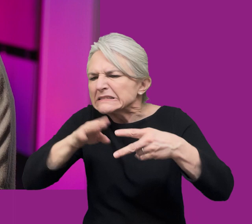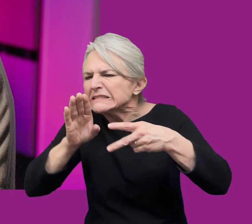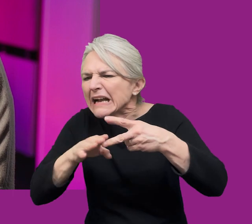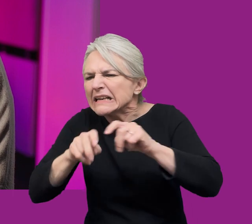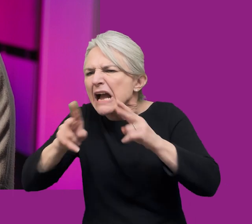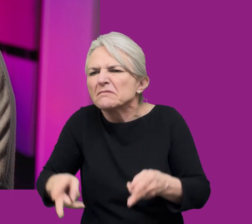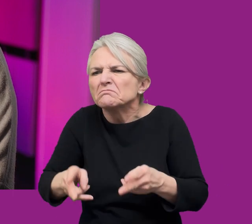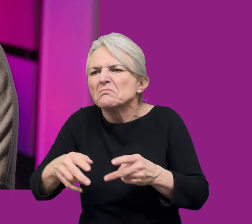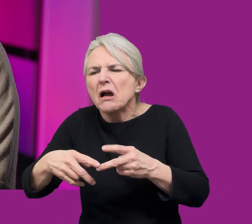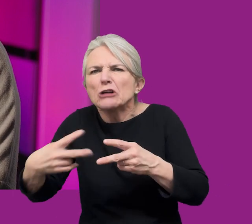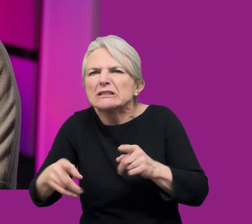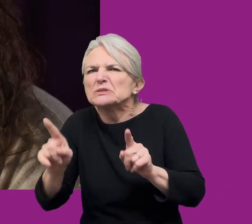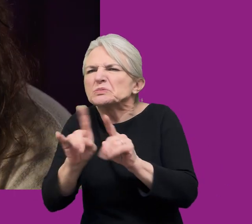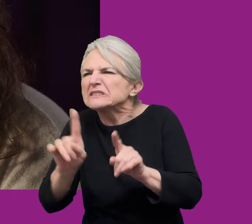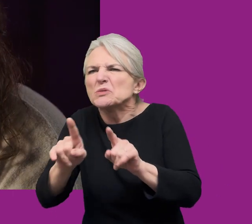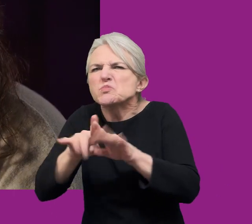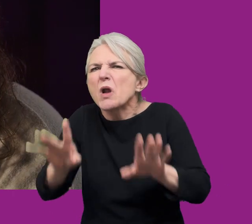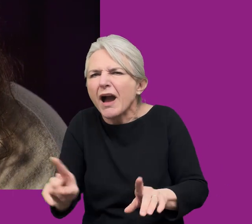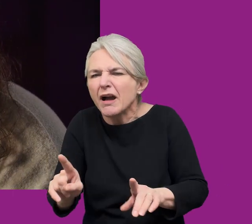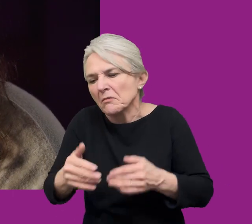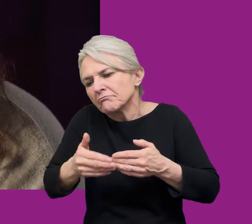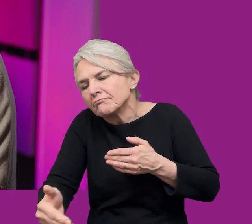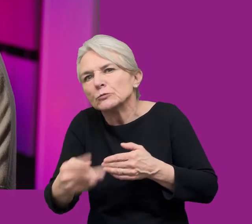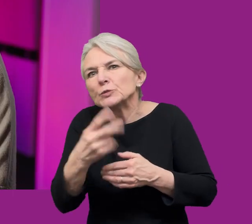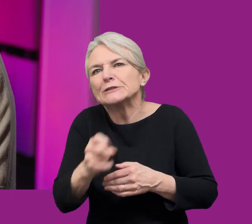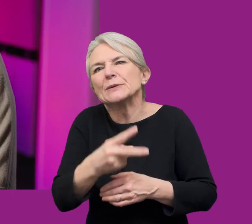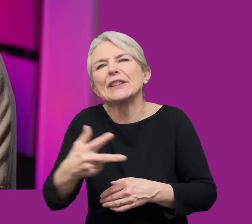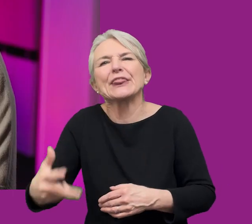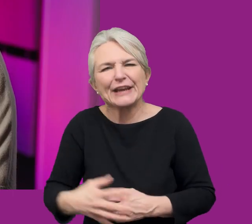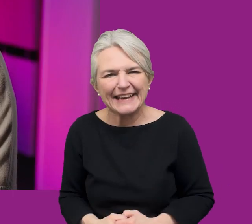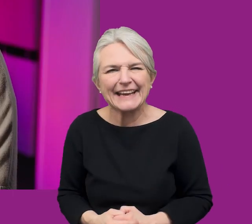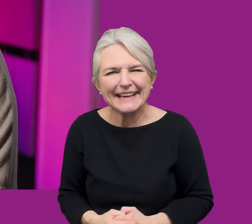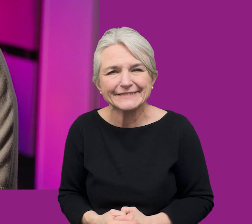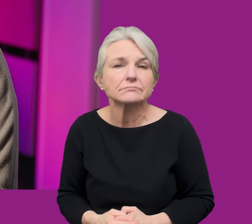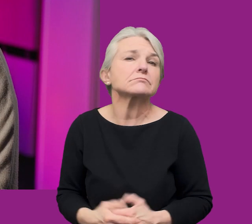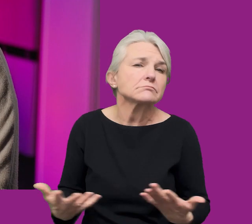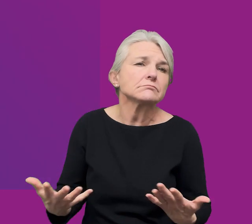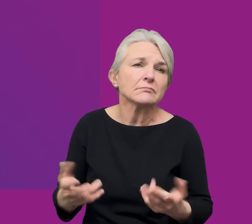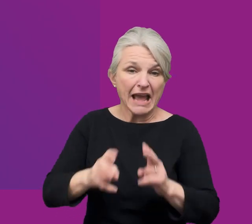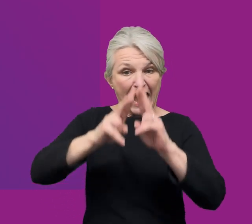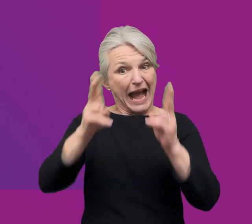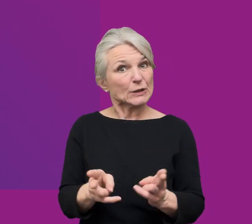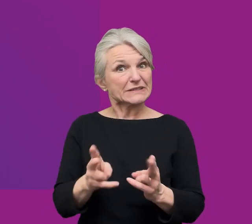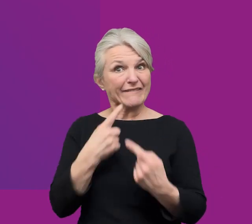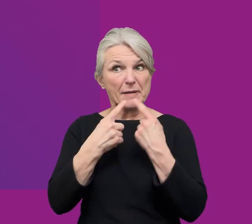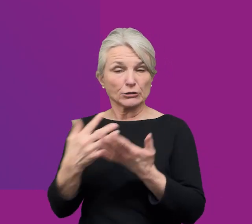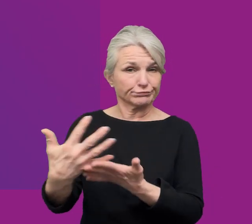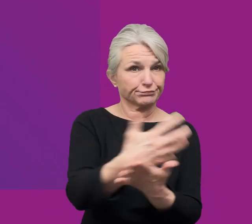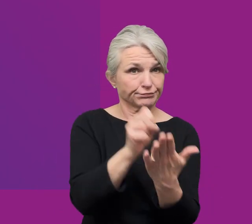am leoliad ail gyfeiriadau a nodweddion yr eiddo hyn yn ddiweddarach yn 2023.